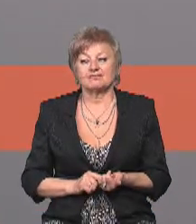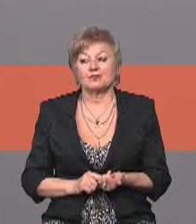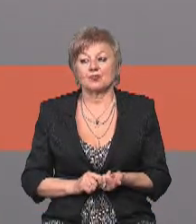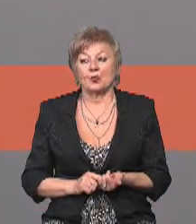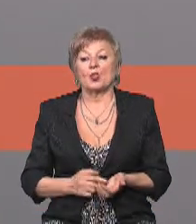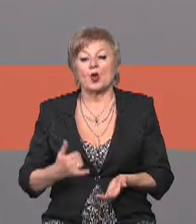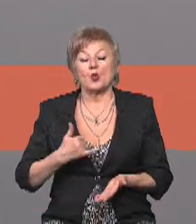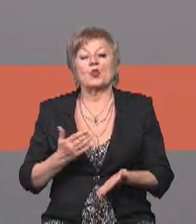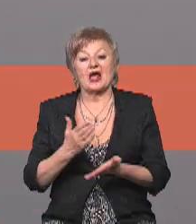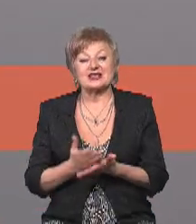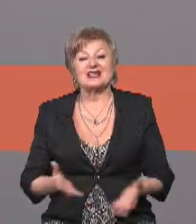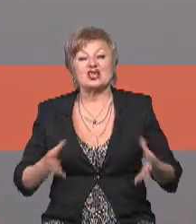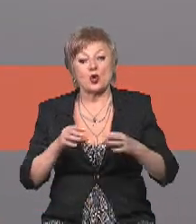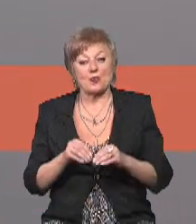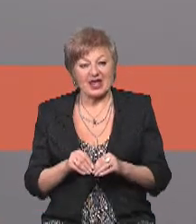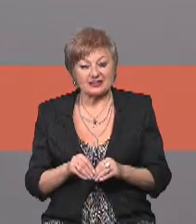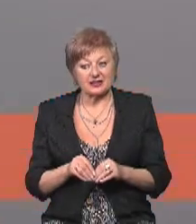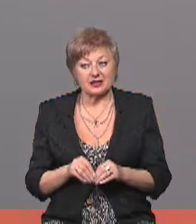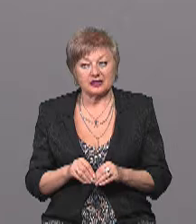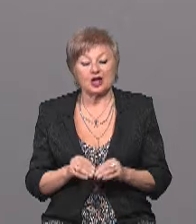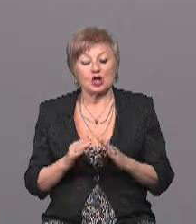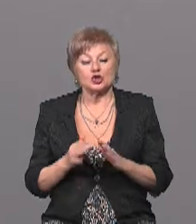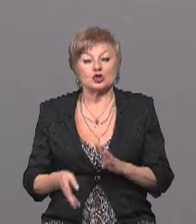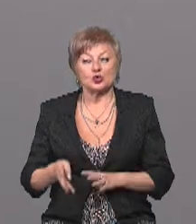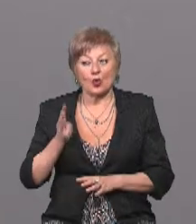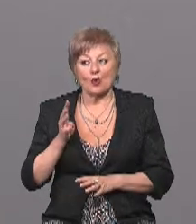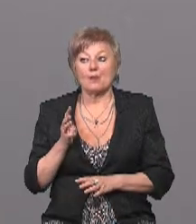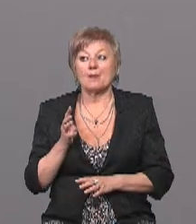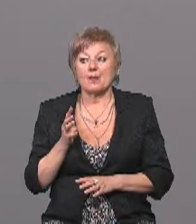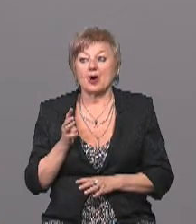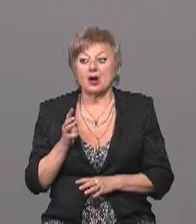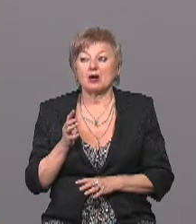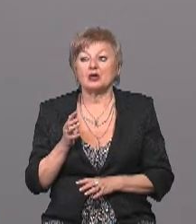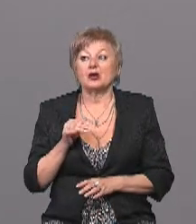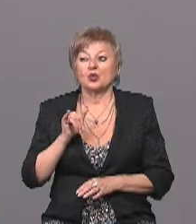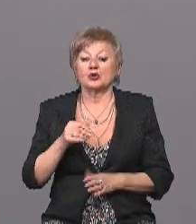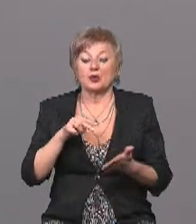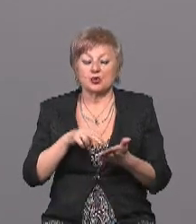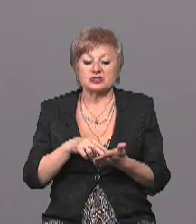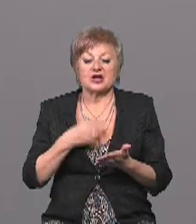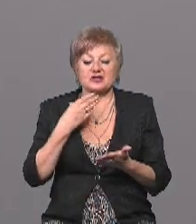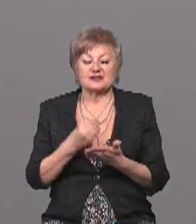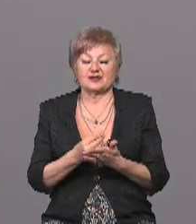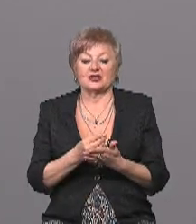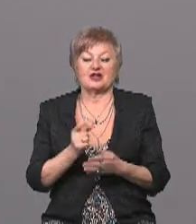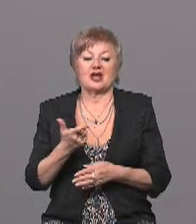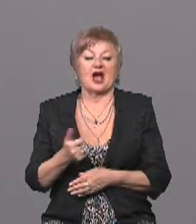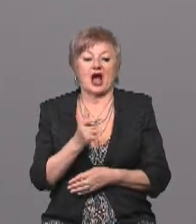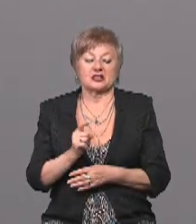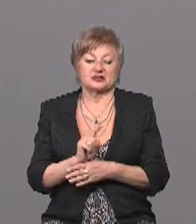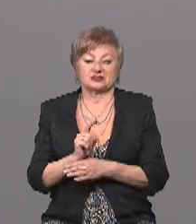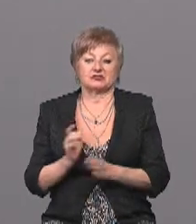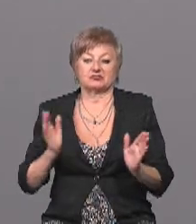у нас є об'єднання, які є, будинки, які є споживачами природного газу, в них встановлені газові котельні. Як я